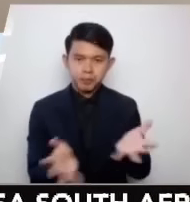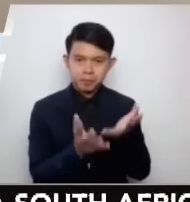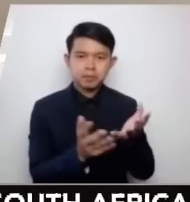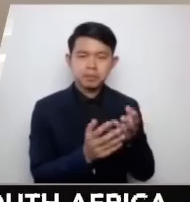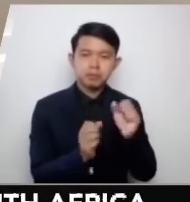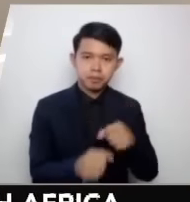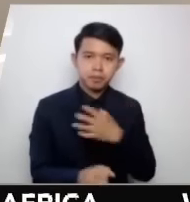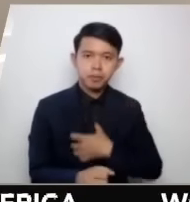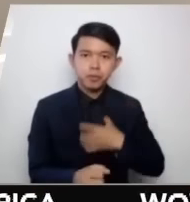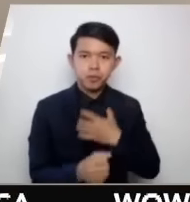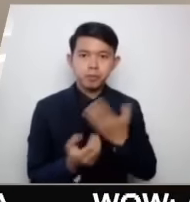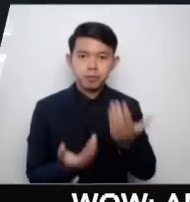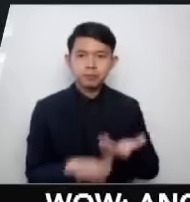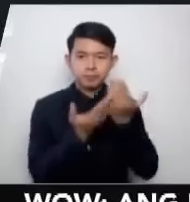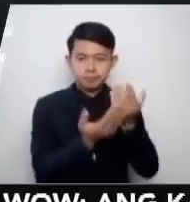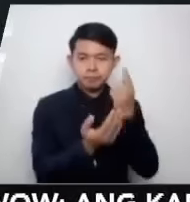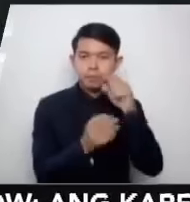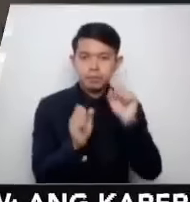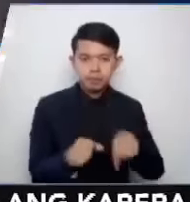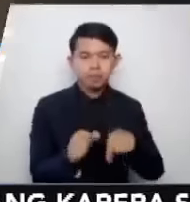na investigasyon sa kaso.